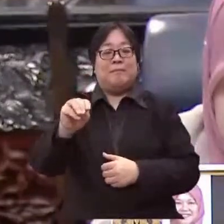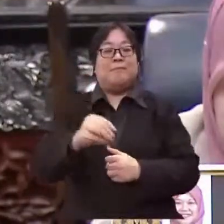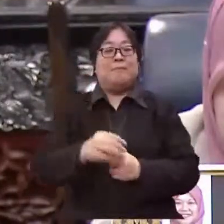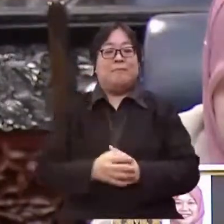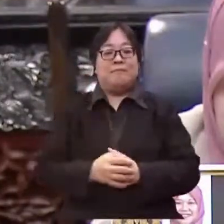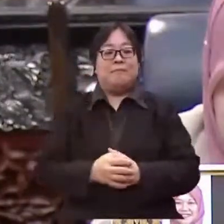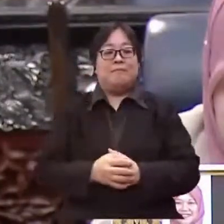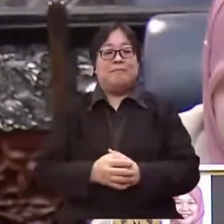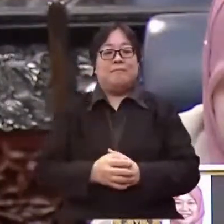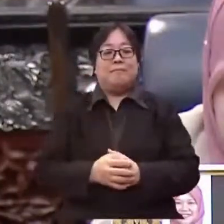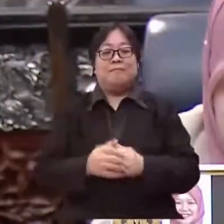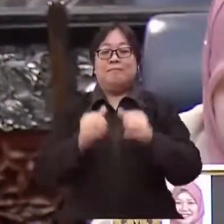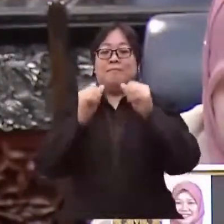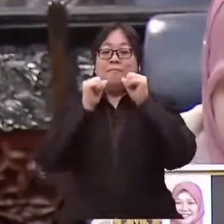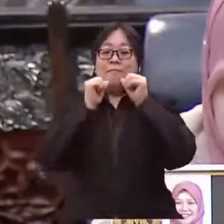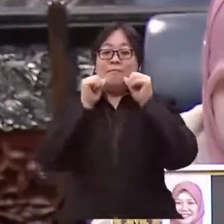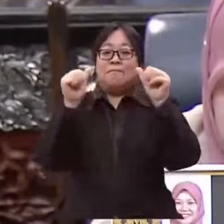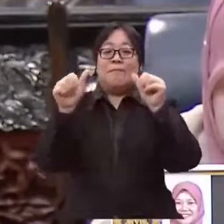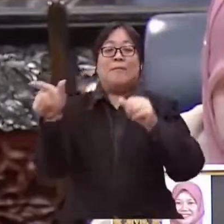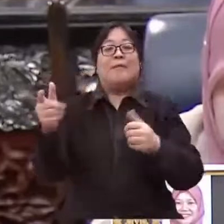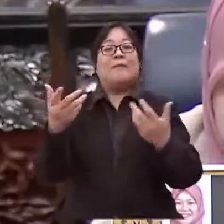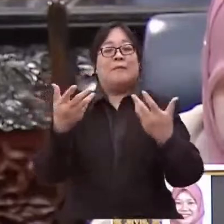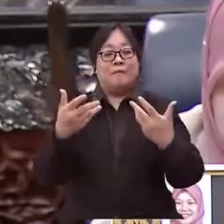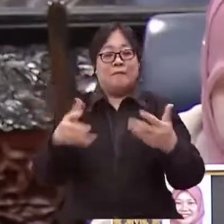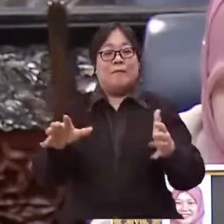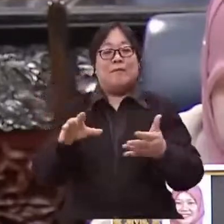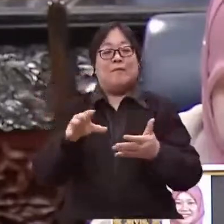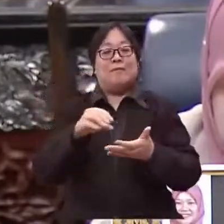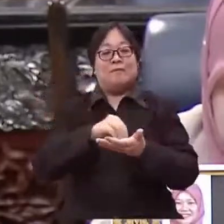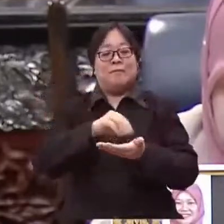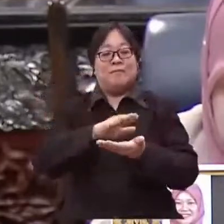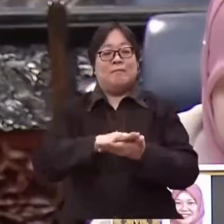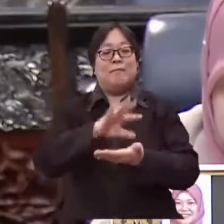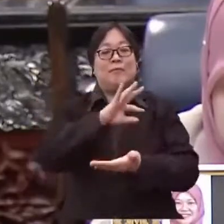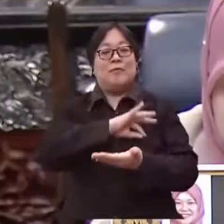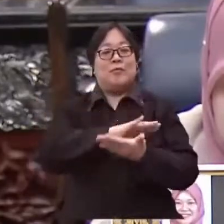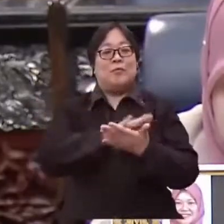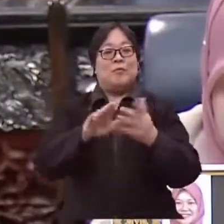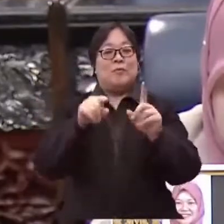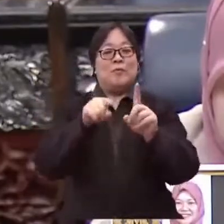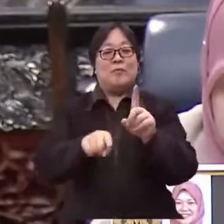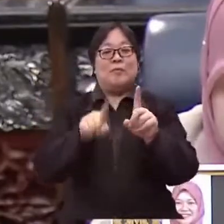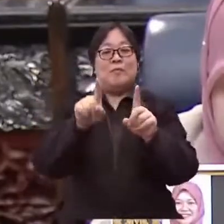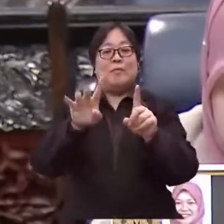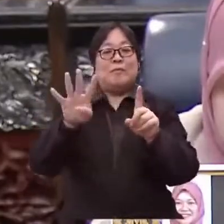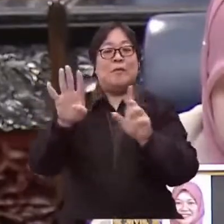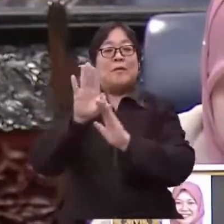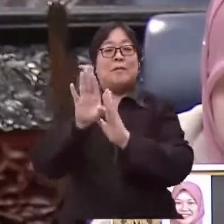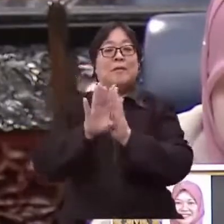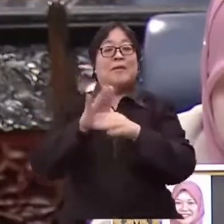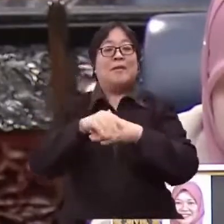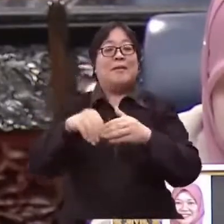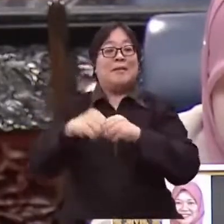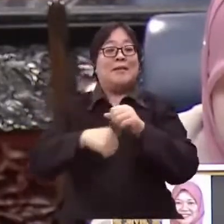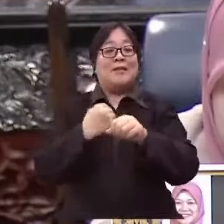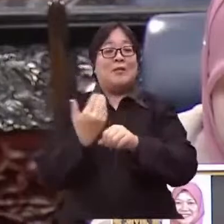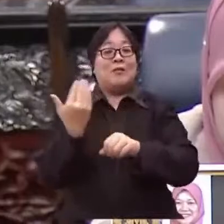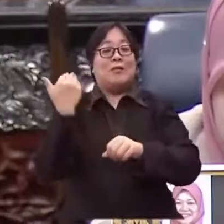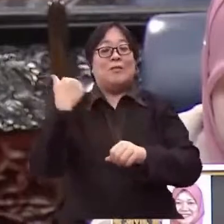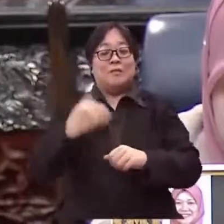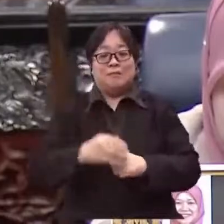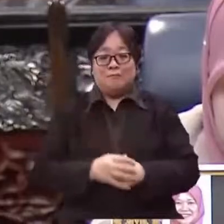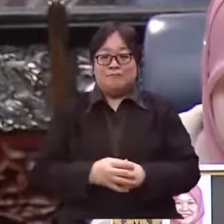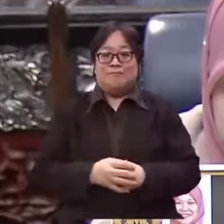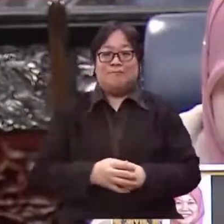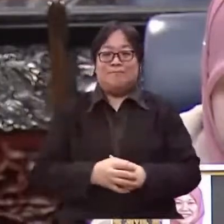membuat pengumuman bahwa mereka telah mencatatkan keuntungan bersih satu kumpulan satu empat pilihan bagi tahun lalu Jadi ini